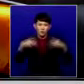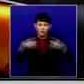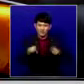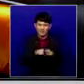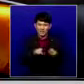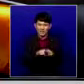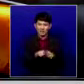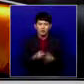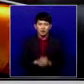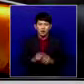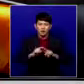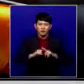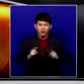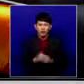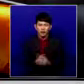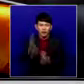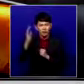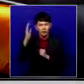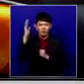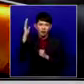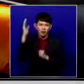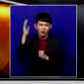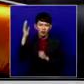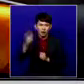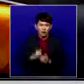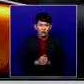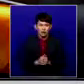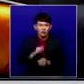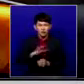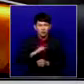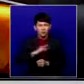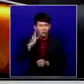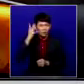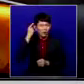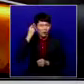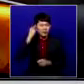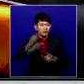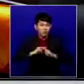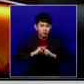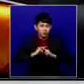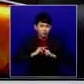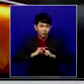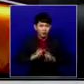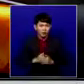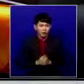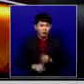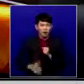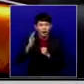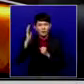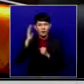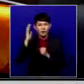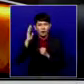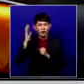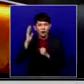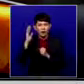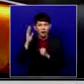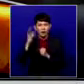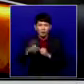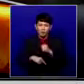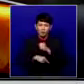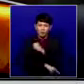แต่การอภิปรายบางครั้งเนี่ยนะครับยาวทัศนคติส่วนตัวอภิปรายต่อต้านคอร์รัปชันแต่ชมคอร์